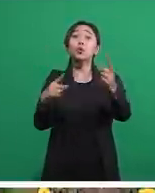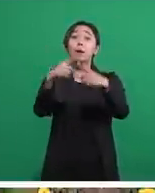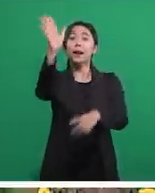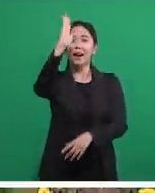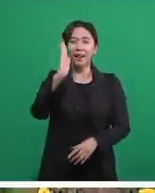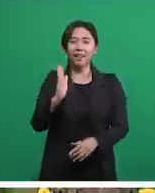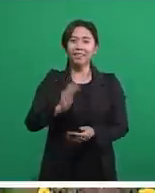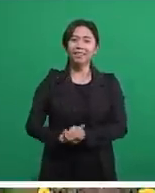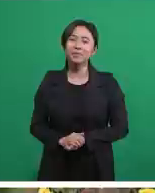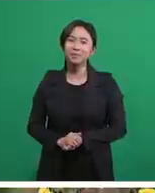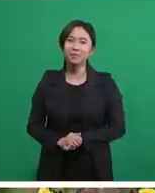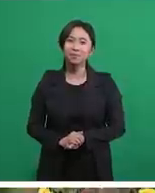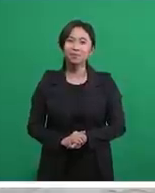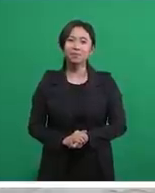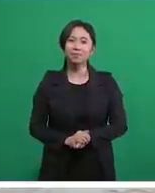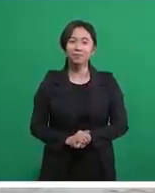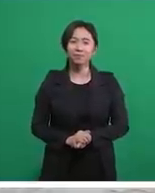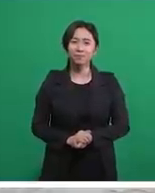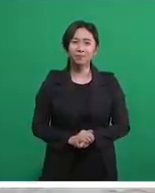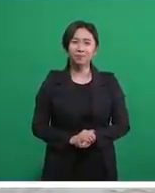Syukur kepada Allah.